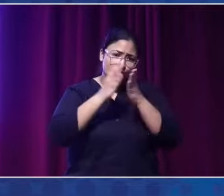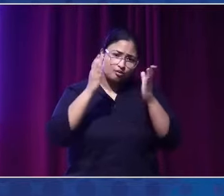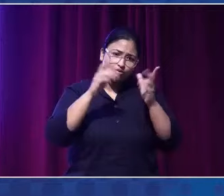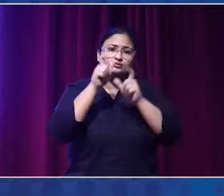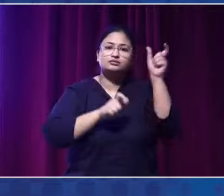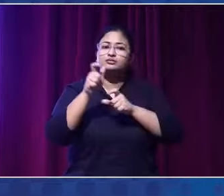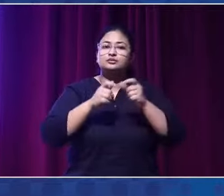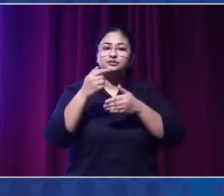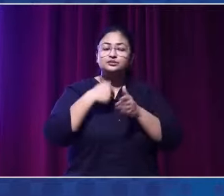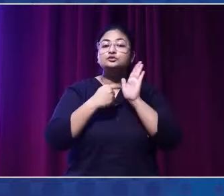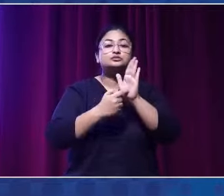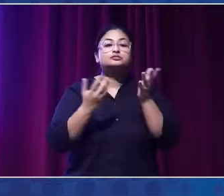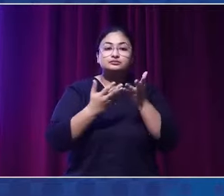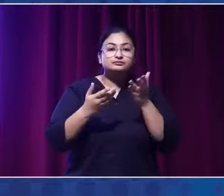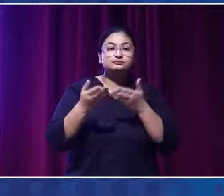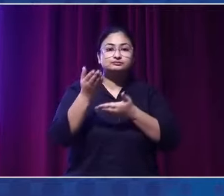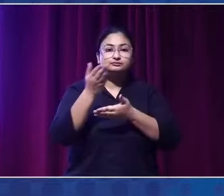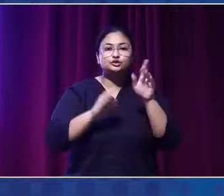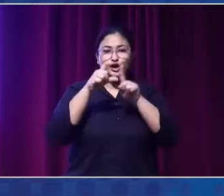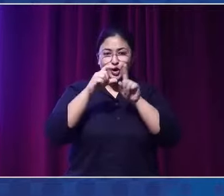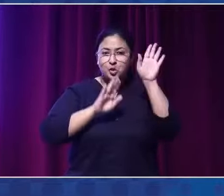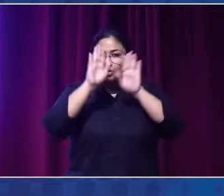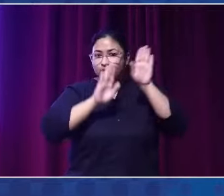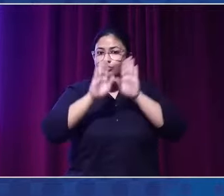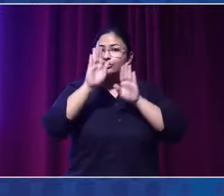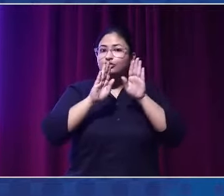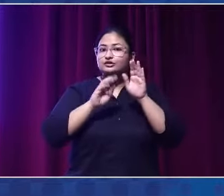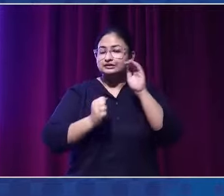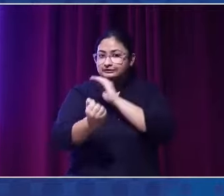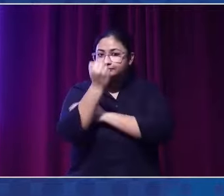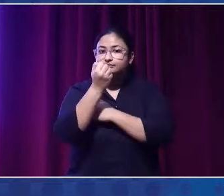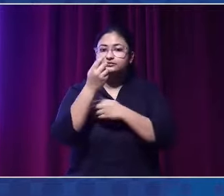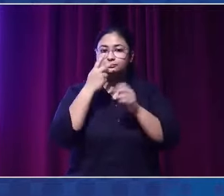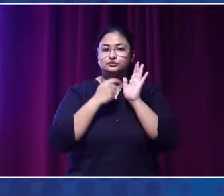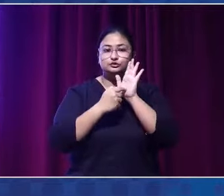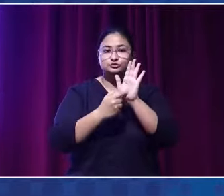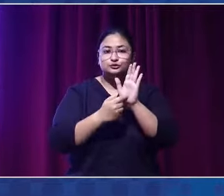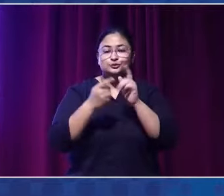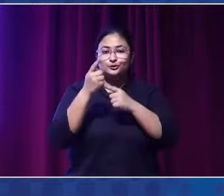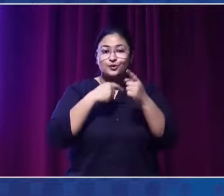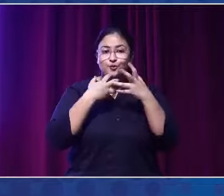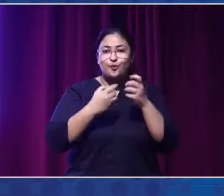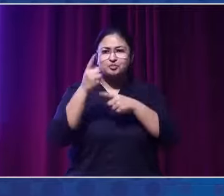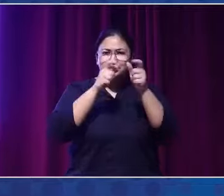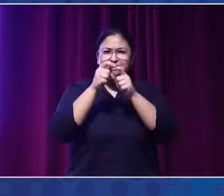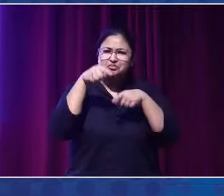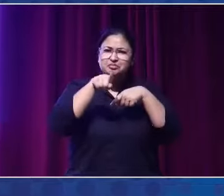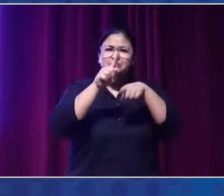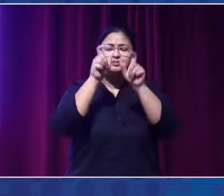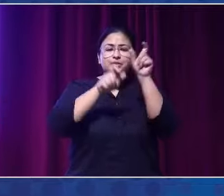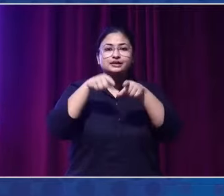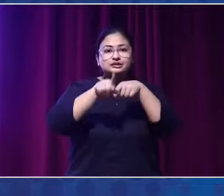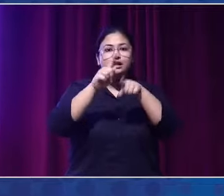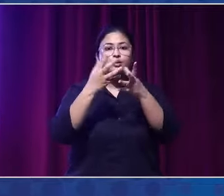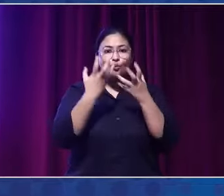this shows the layering of the democracy. This shows the strength of the democracy that people want to participate. ये negative